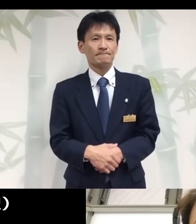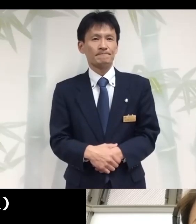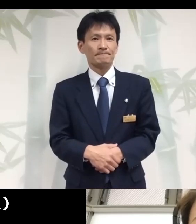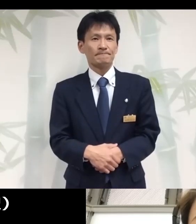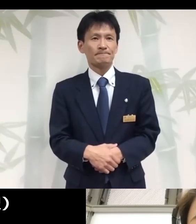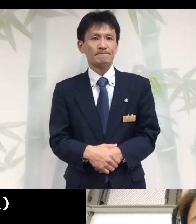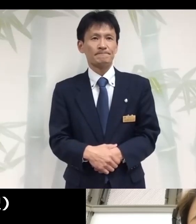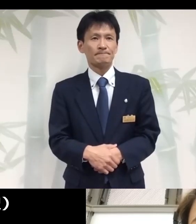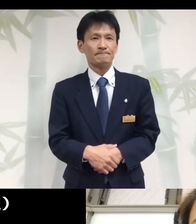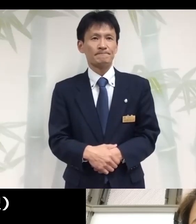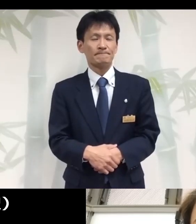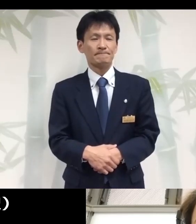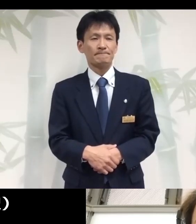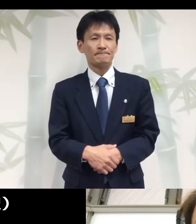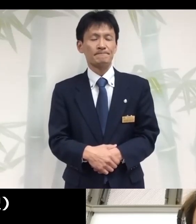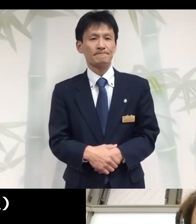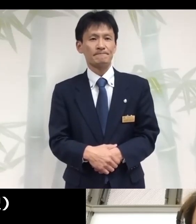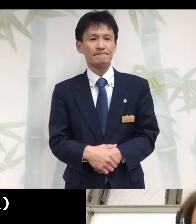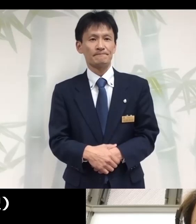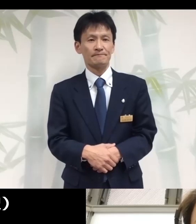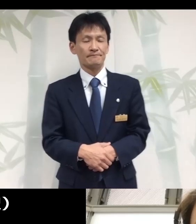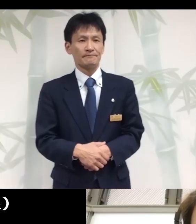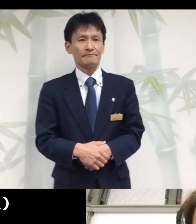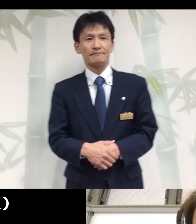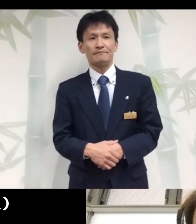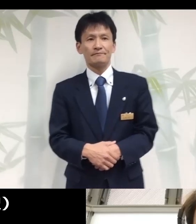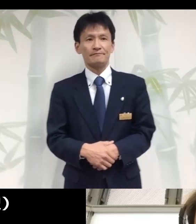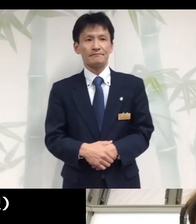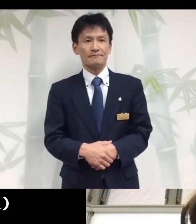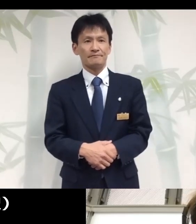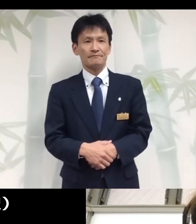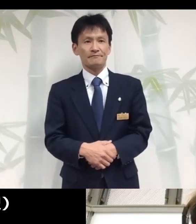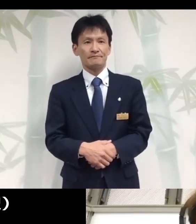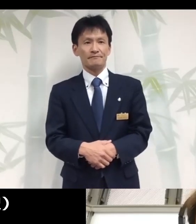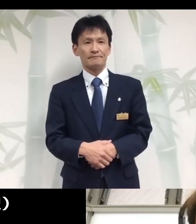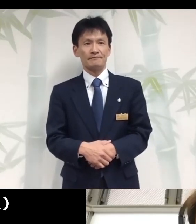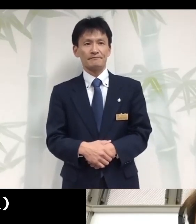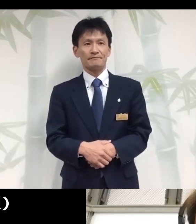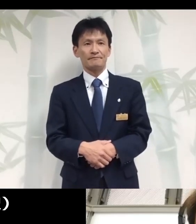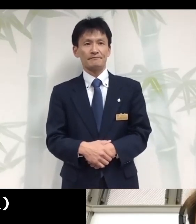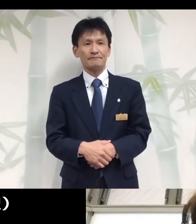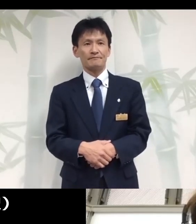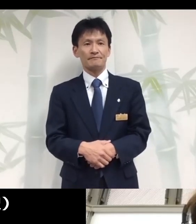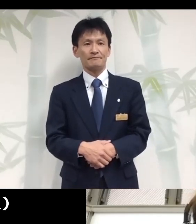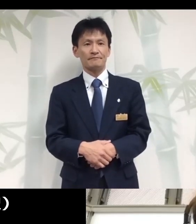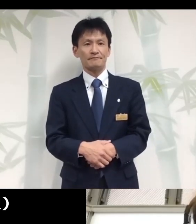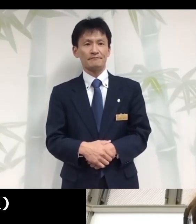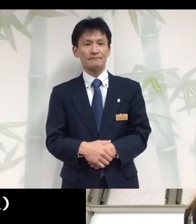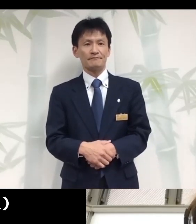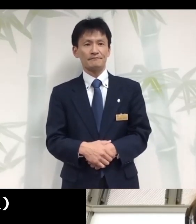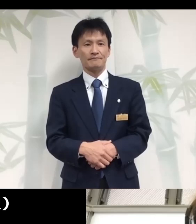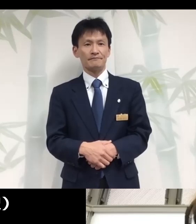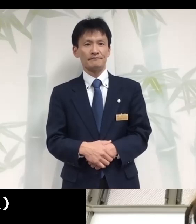はい。そしてですね、病院の受け入れ先の心配と同様